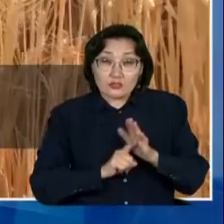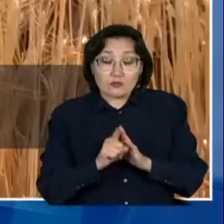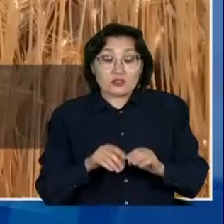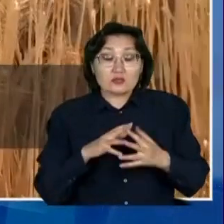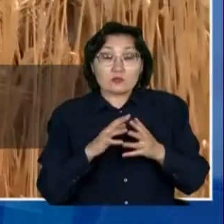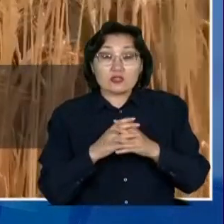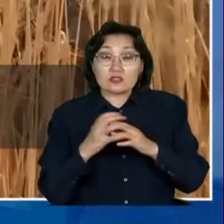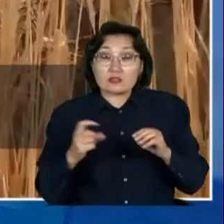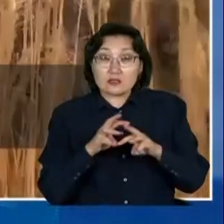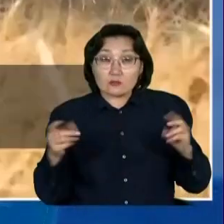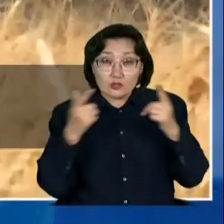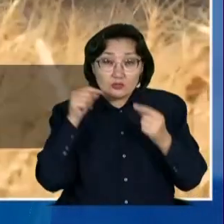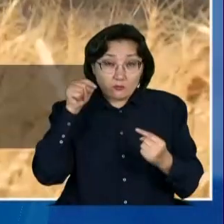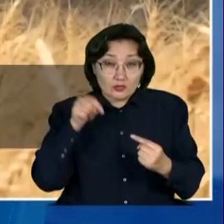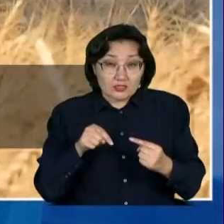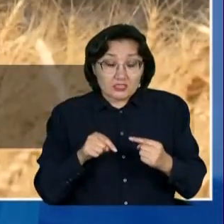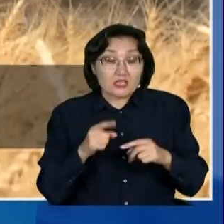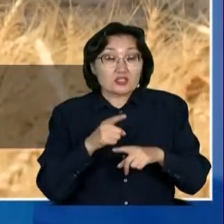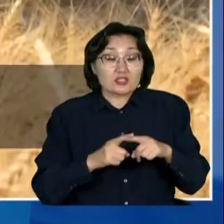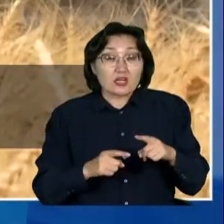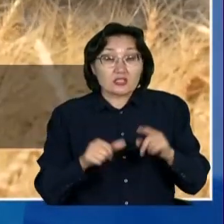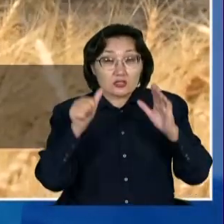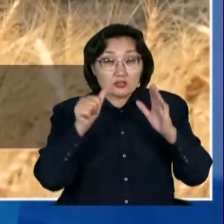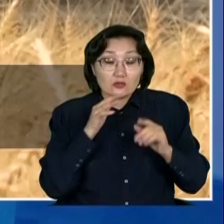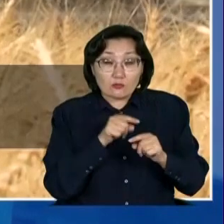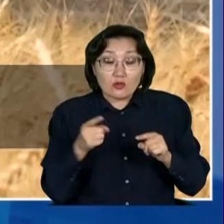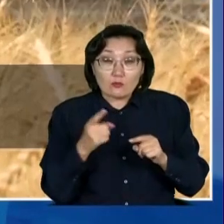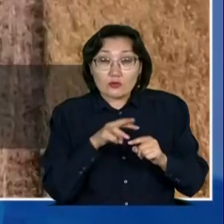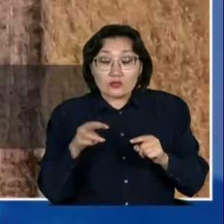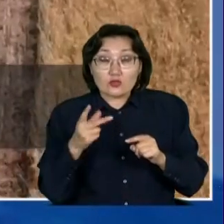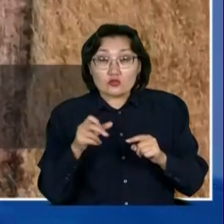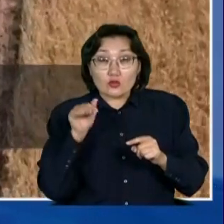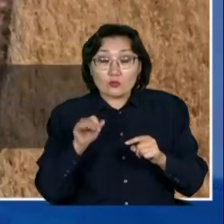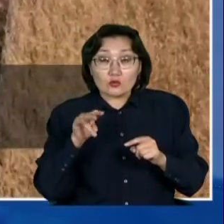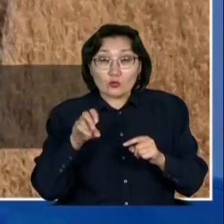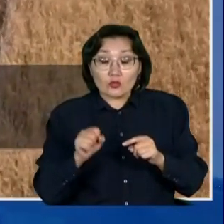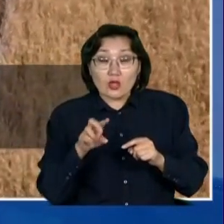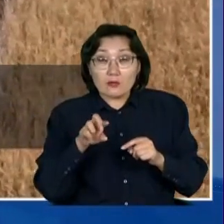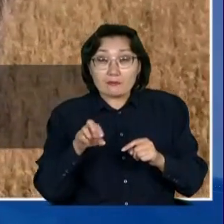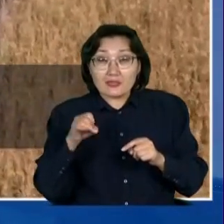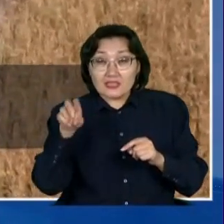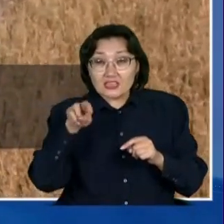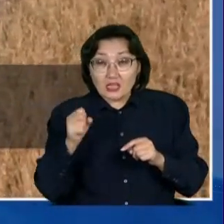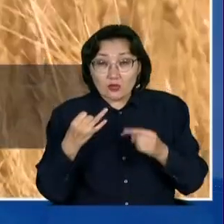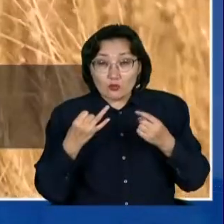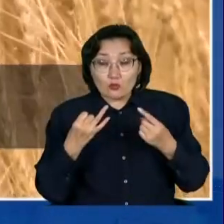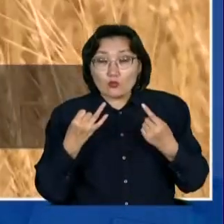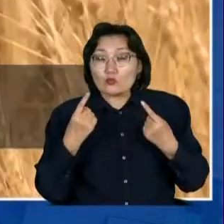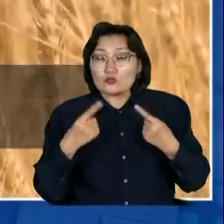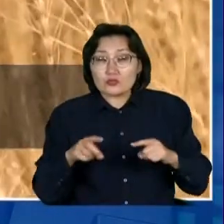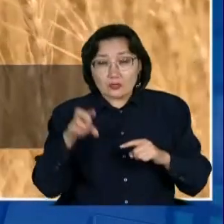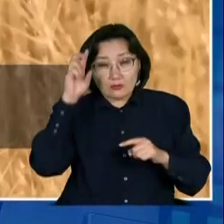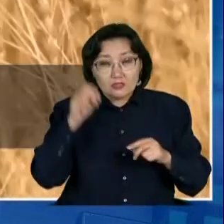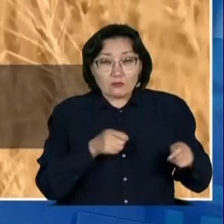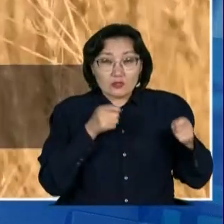министрлігінің таратқан ақпарына сай, биыл жарты жылдың ішінде 1 300 000 тонна бидай өзге мемлекеттен кіргізіліпті. Бұл